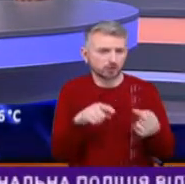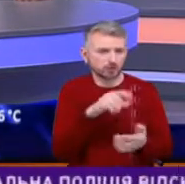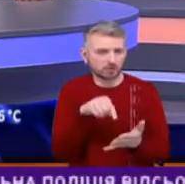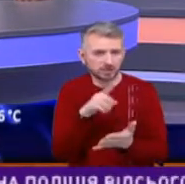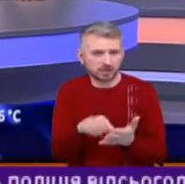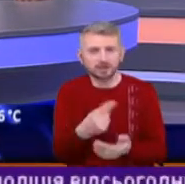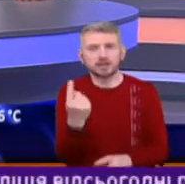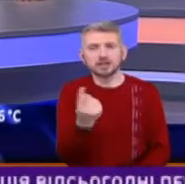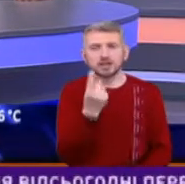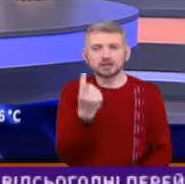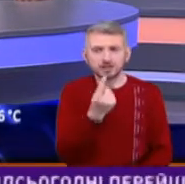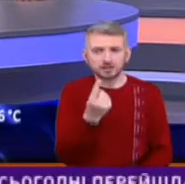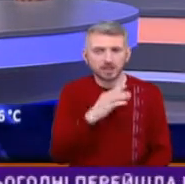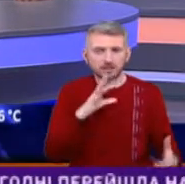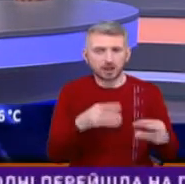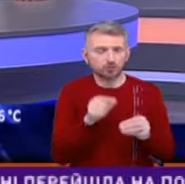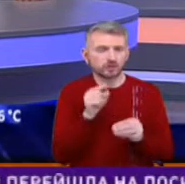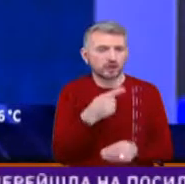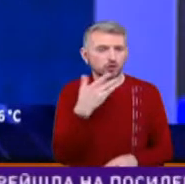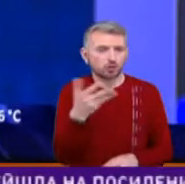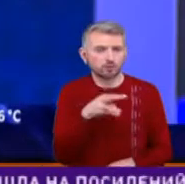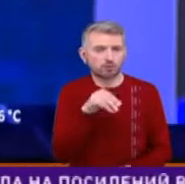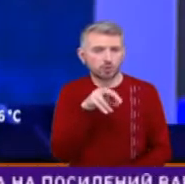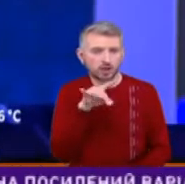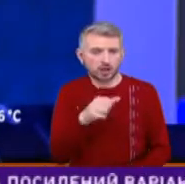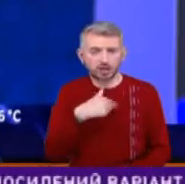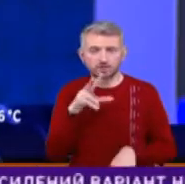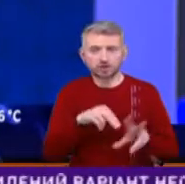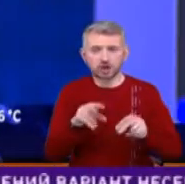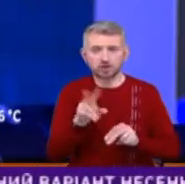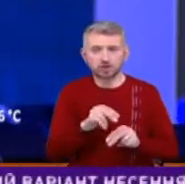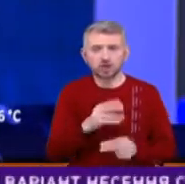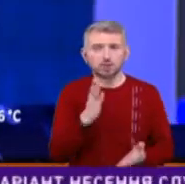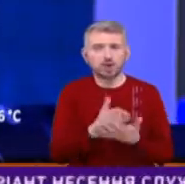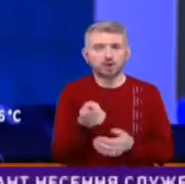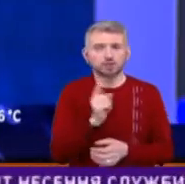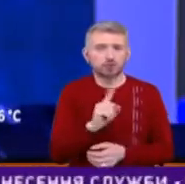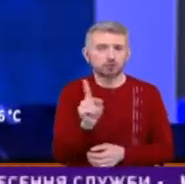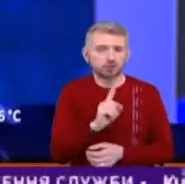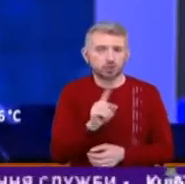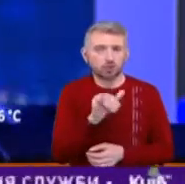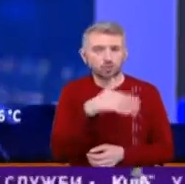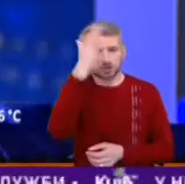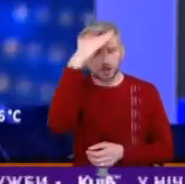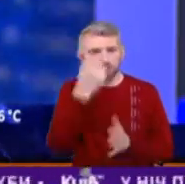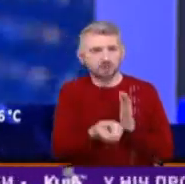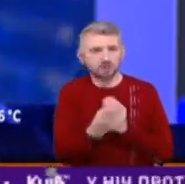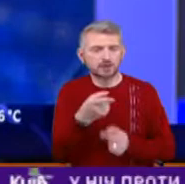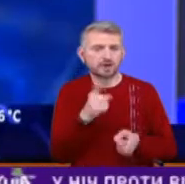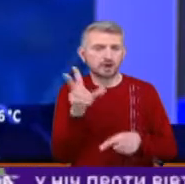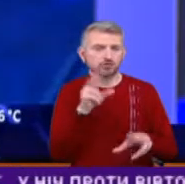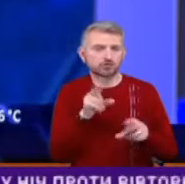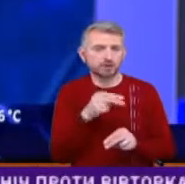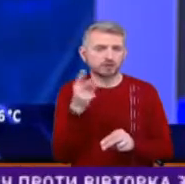І єдиний наслідок у цієї доповіді Мюллера, я вважаю, полягає в тому, що у Трампа з'являється реальний шанс